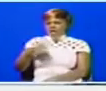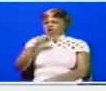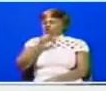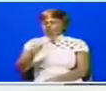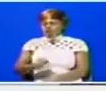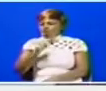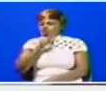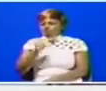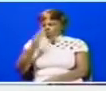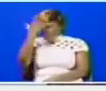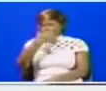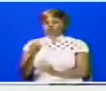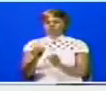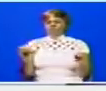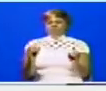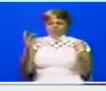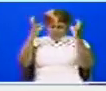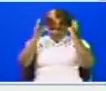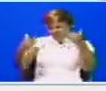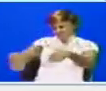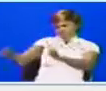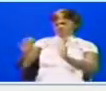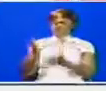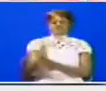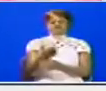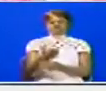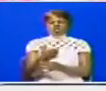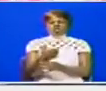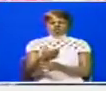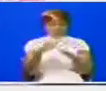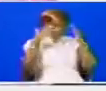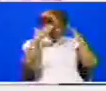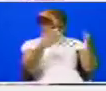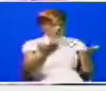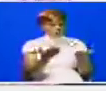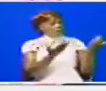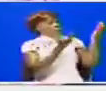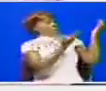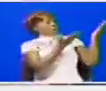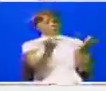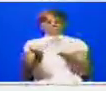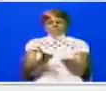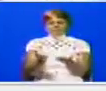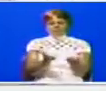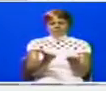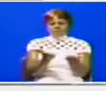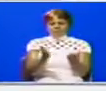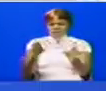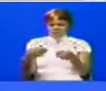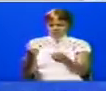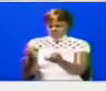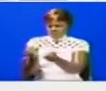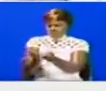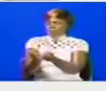na kupungukiwa na urembo waliamua kuachana na biashara ya samaki na kujitosa katika biashara nyingine. Akikupatia